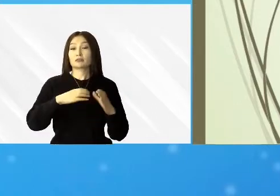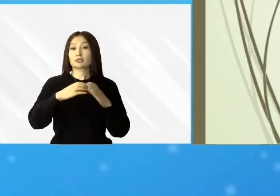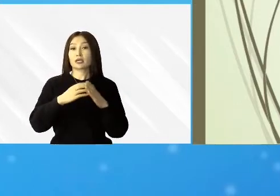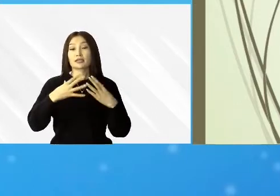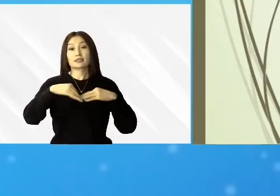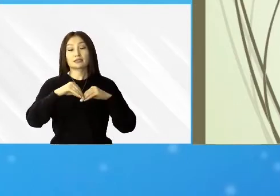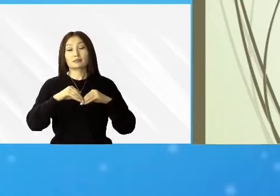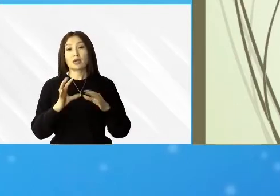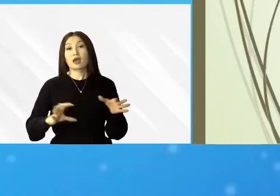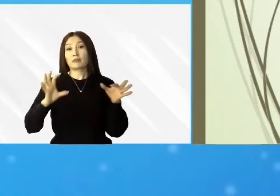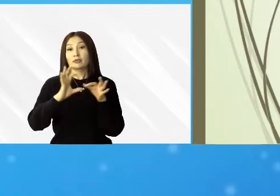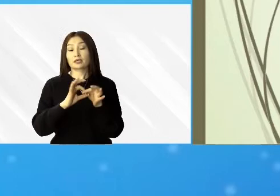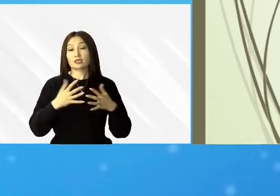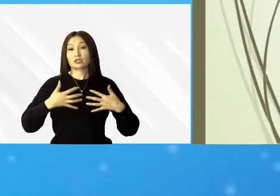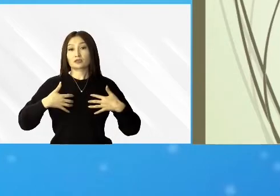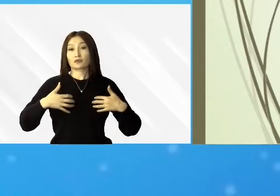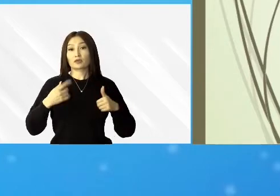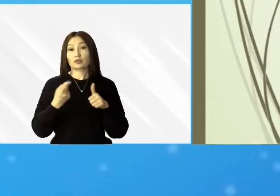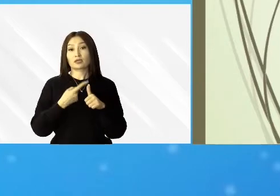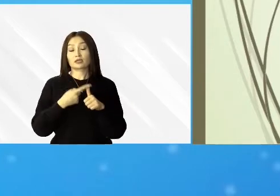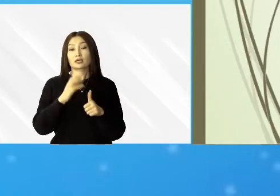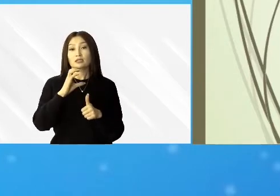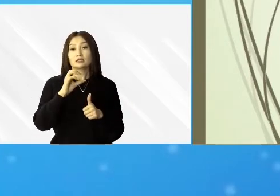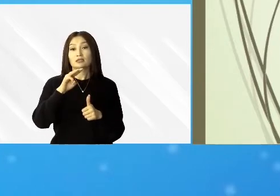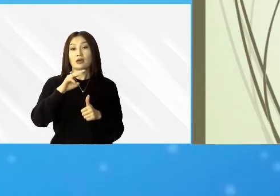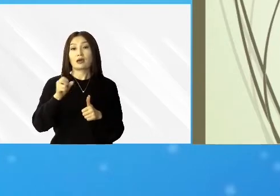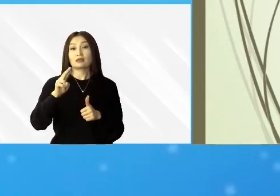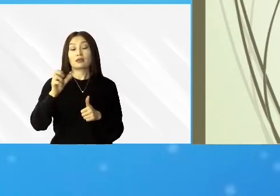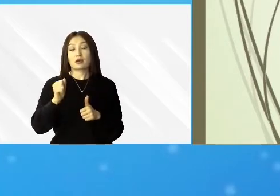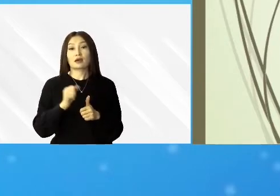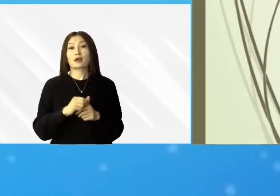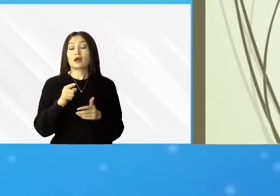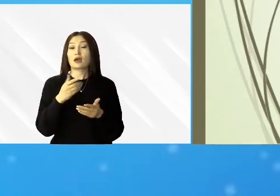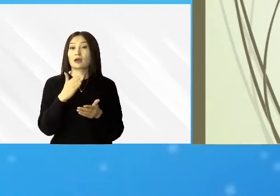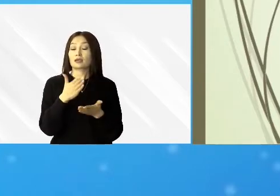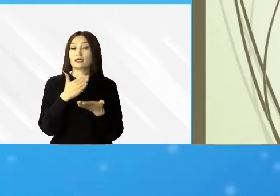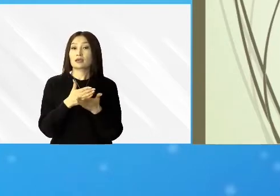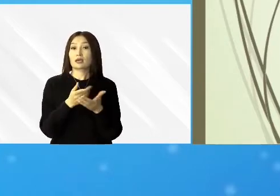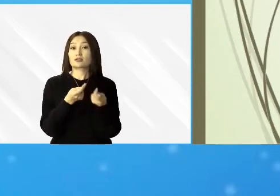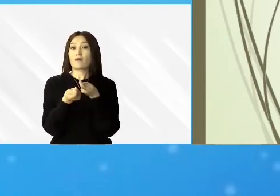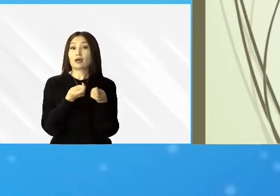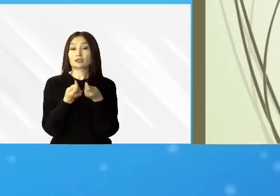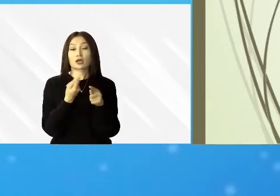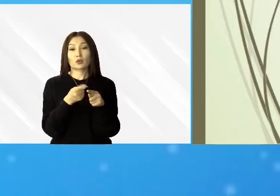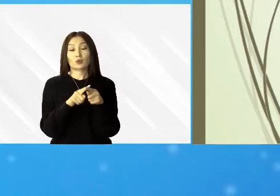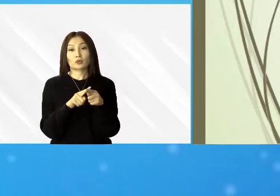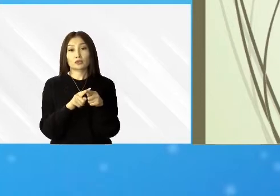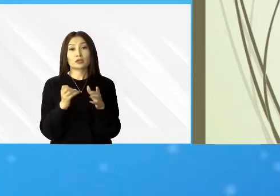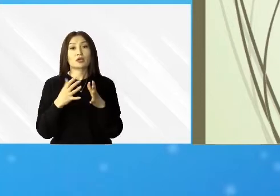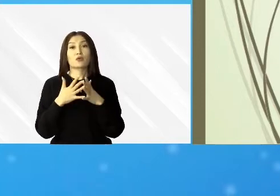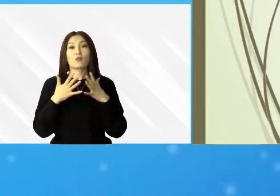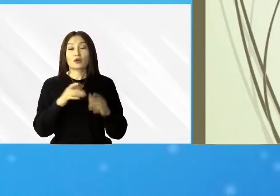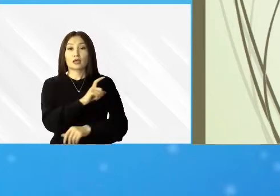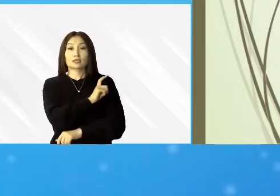семья, объединение животных называется стадом. В стадах обычно есть вожак, которым становится